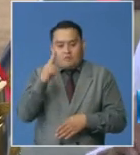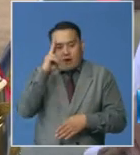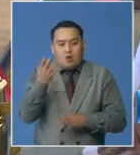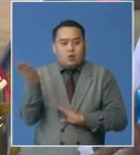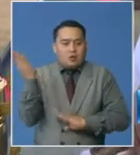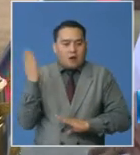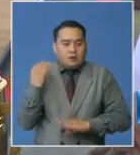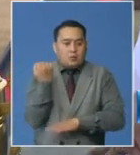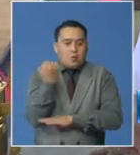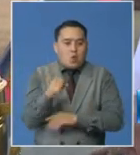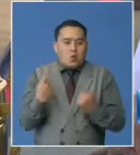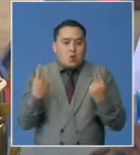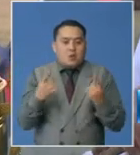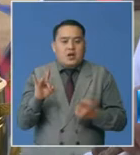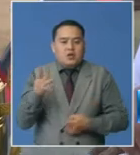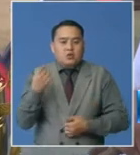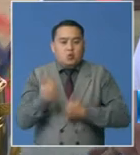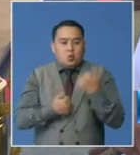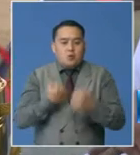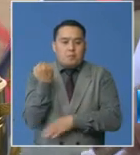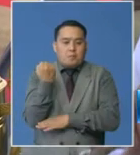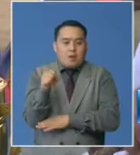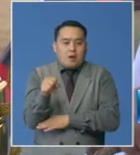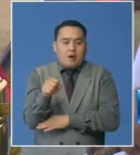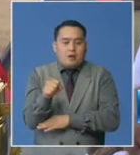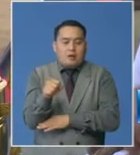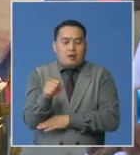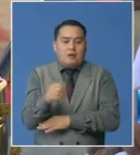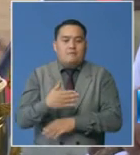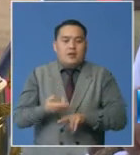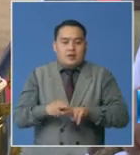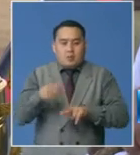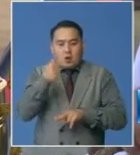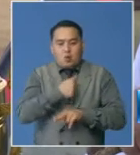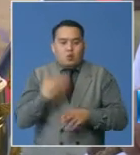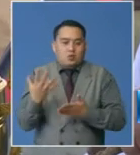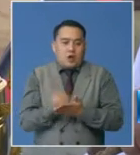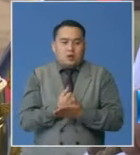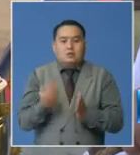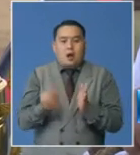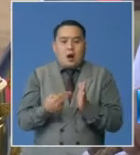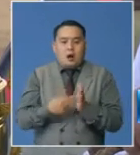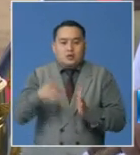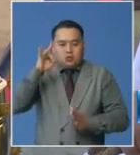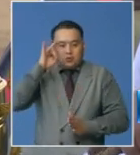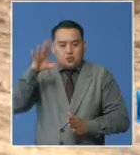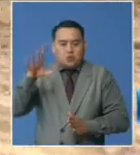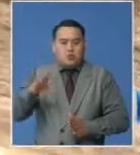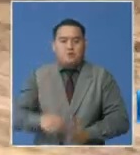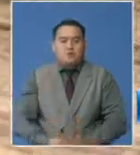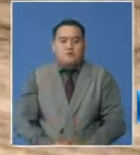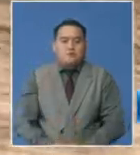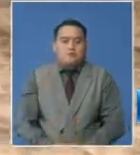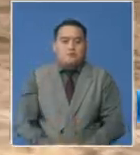стали победителями крупного республиканского турнира «Алтын тулпар», а в этом году нам удалось подтвердить свое чемпионство.